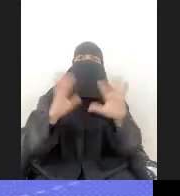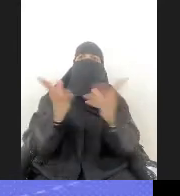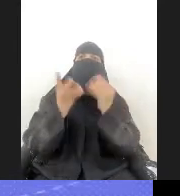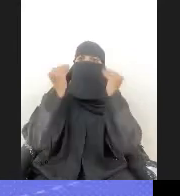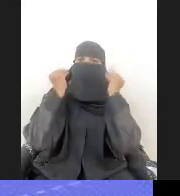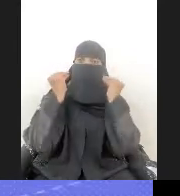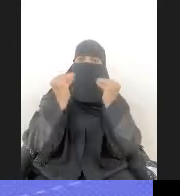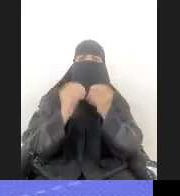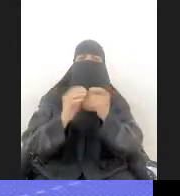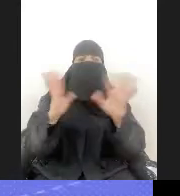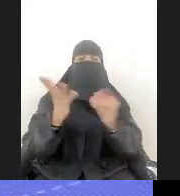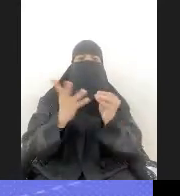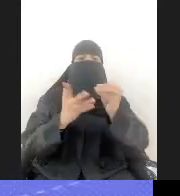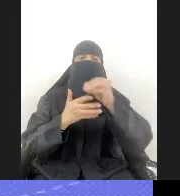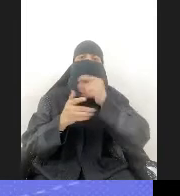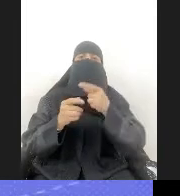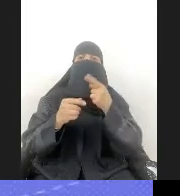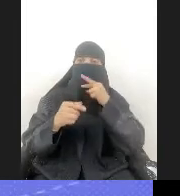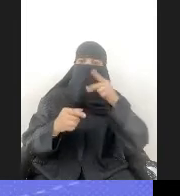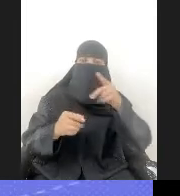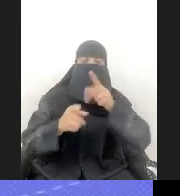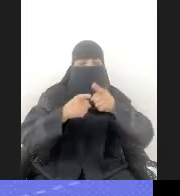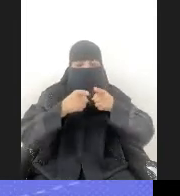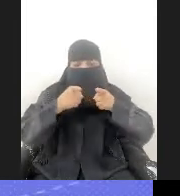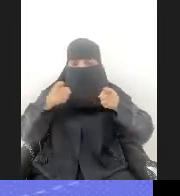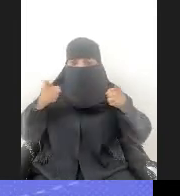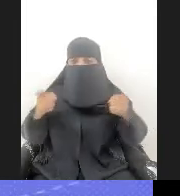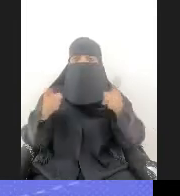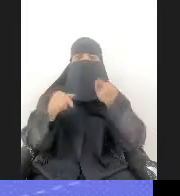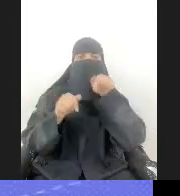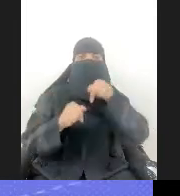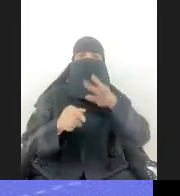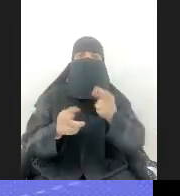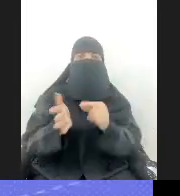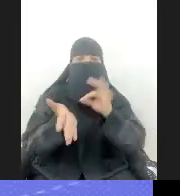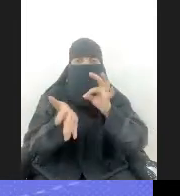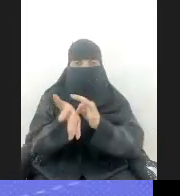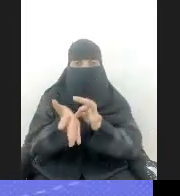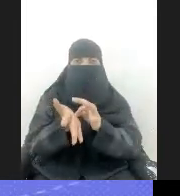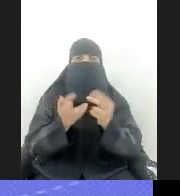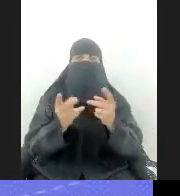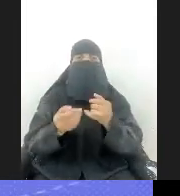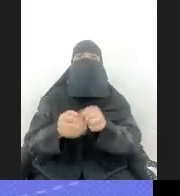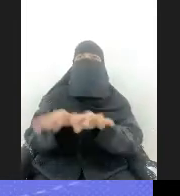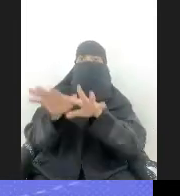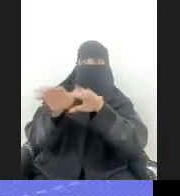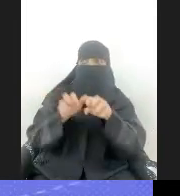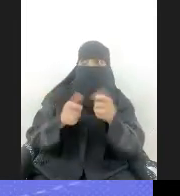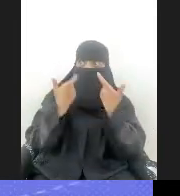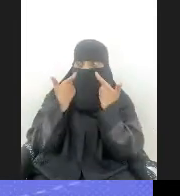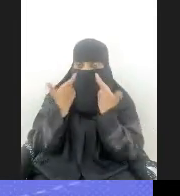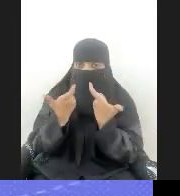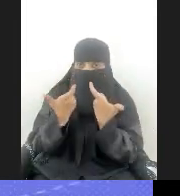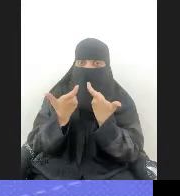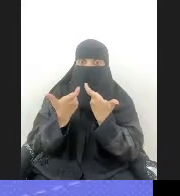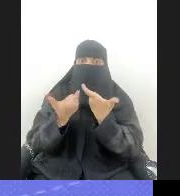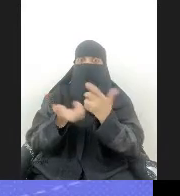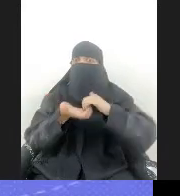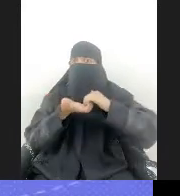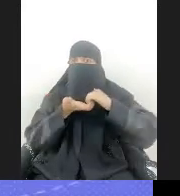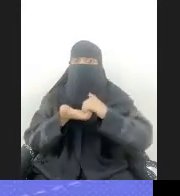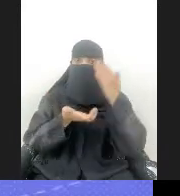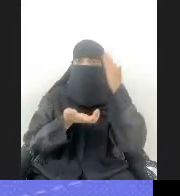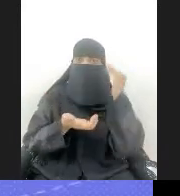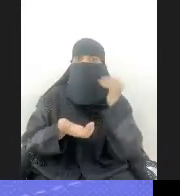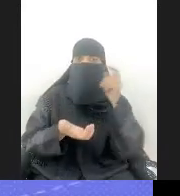جدا، والحديث عنها يطول، لكن هذه النقطة فقط لجذب الانتباه الزملاء والزميلات في الميدان